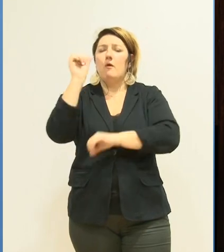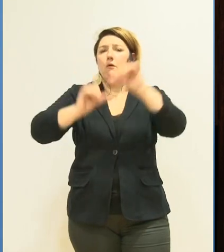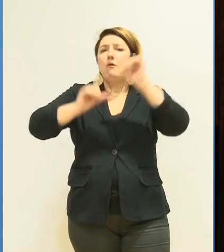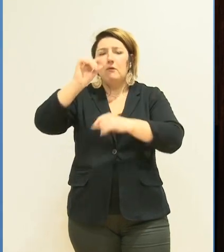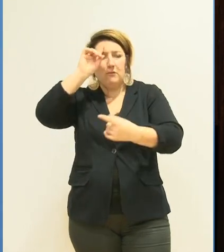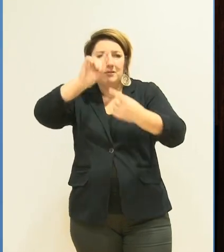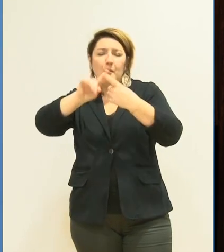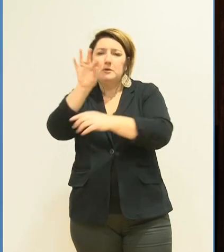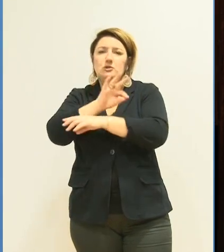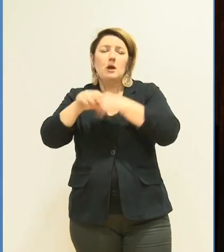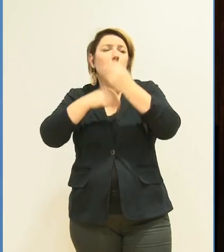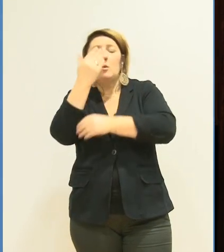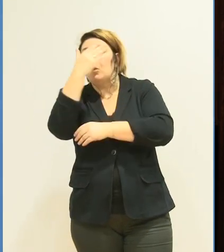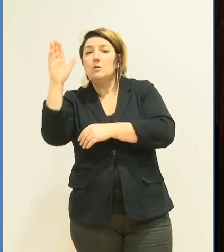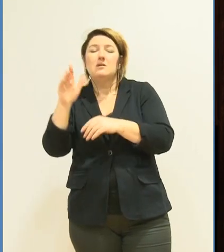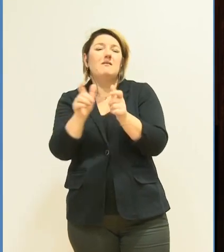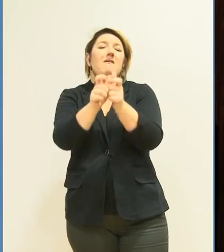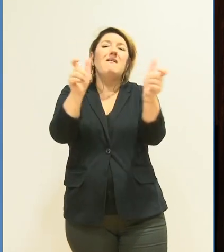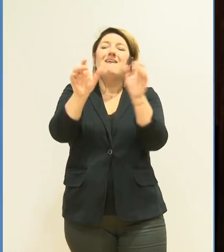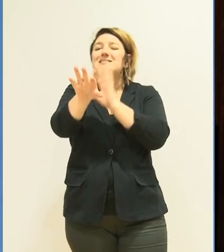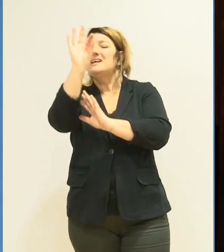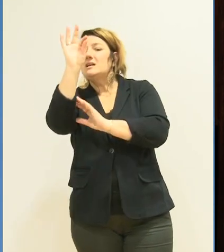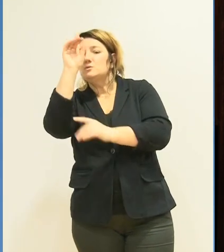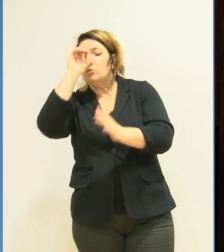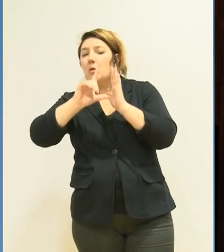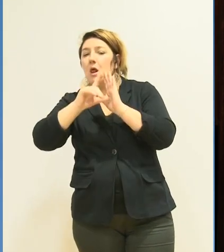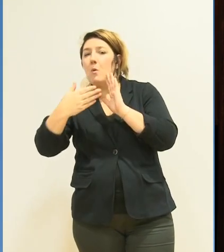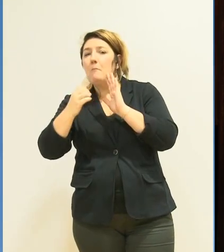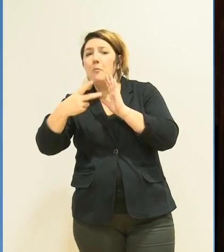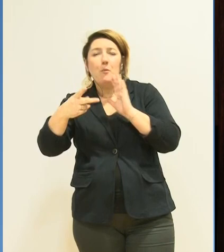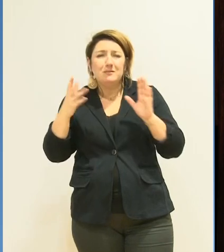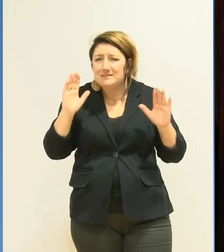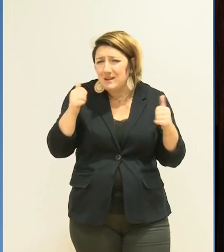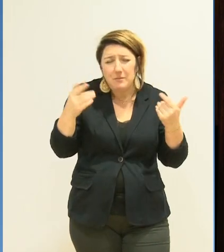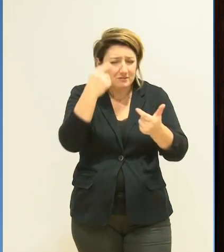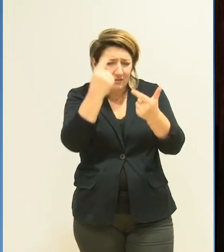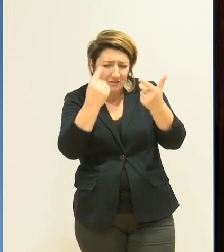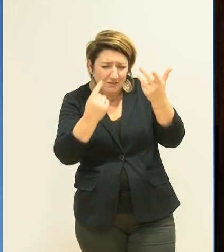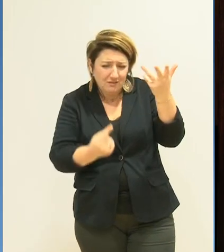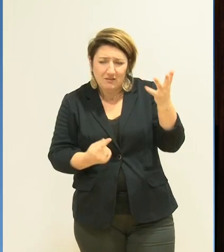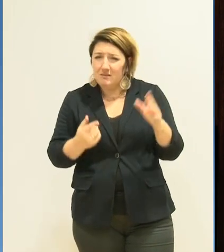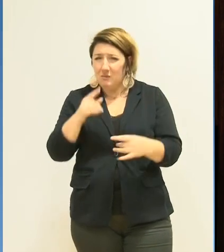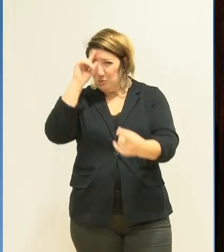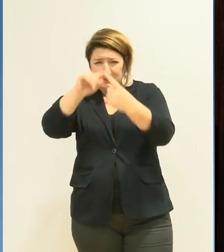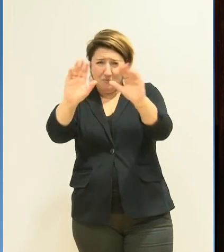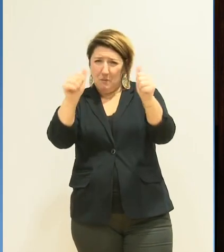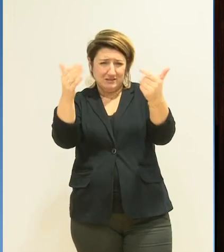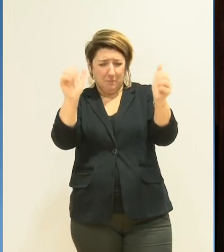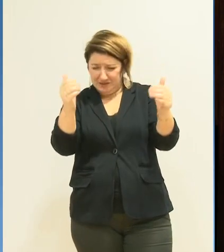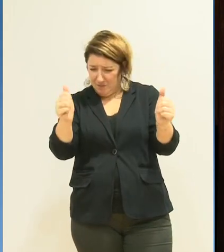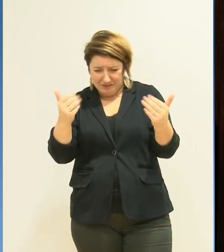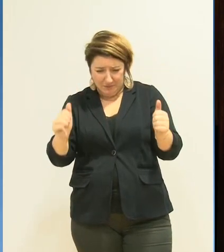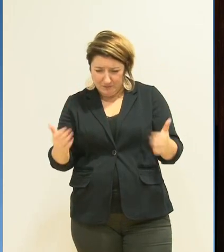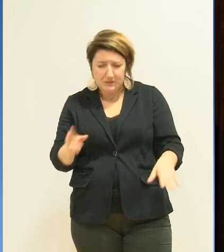encore moins la sélection d'une entreprise au titre de la loi mop nous n'avons pas